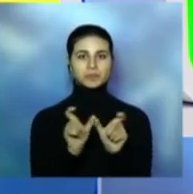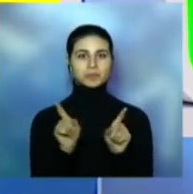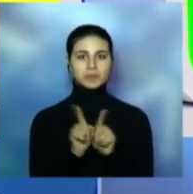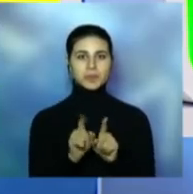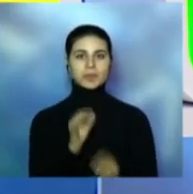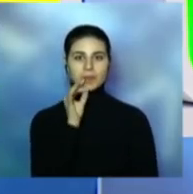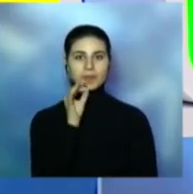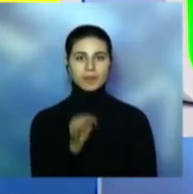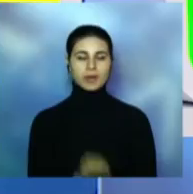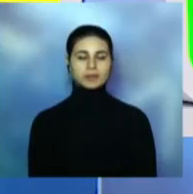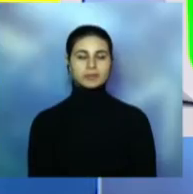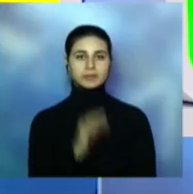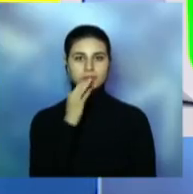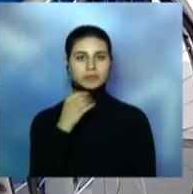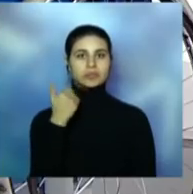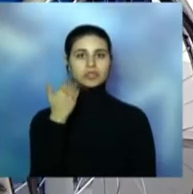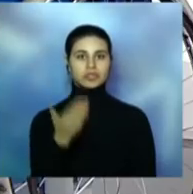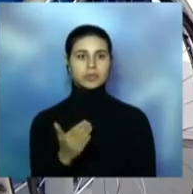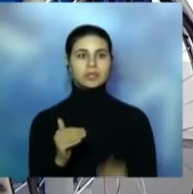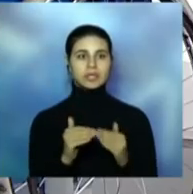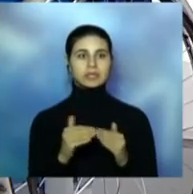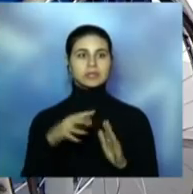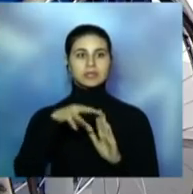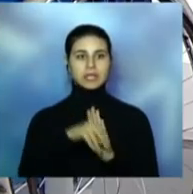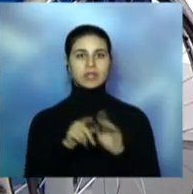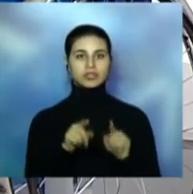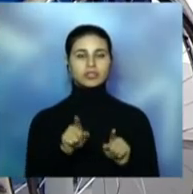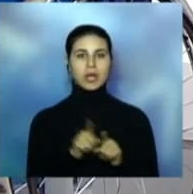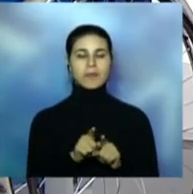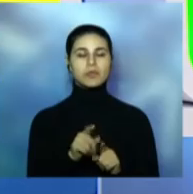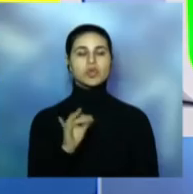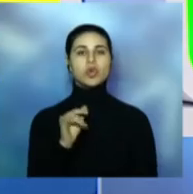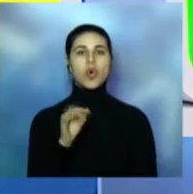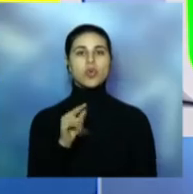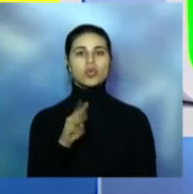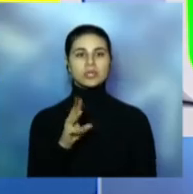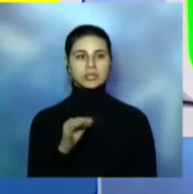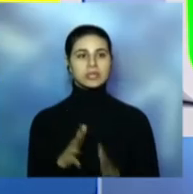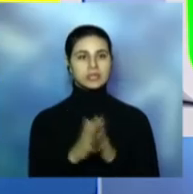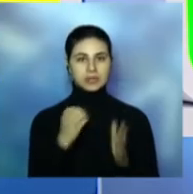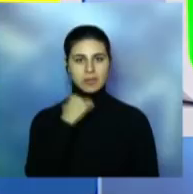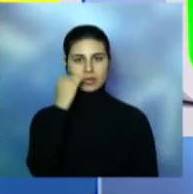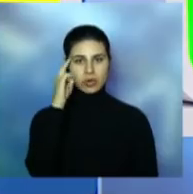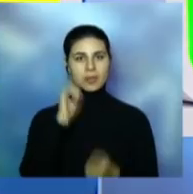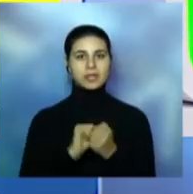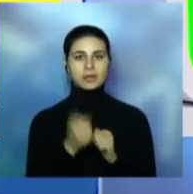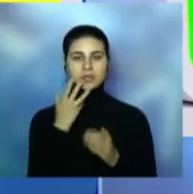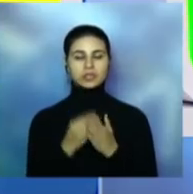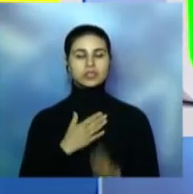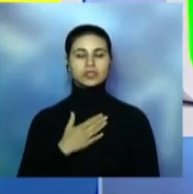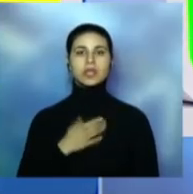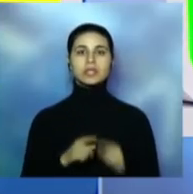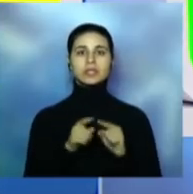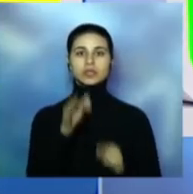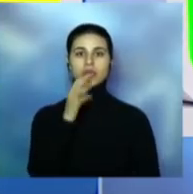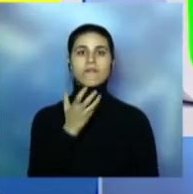შემოგთავაზებ. შემდეგ იოგურტი სახში მომზადებული. ნახეთ, როგორი იოგურტი შემოგთავაზა. მადლობა, რომ დაიმახსოვრეთ ჩვენი რეცეპტი, რომ